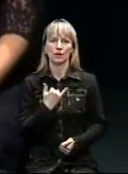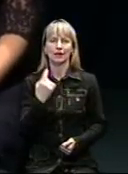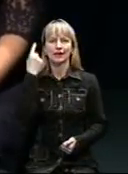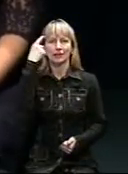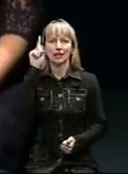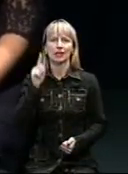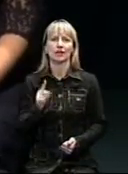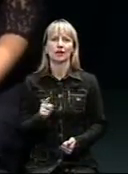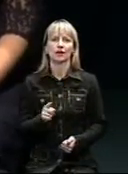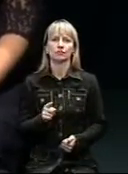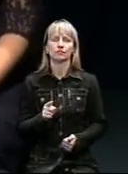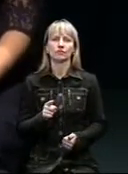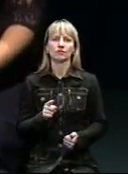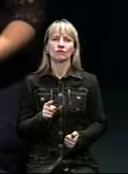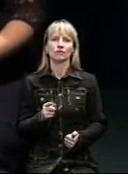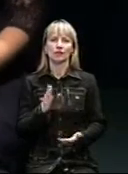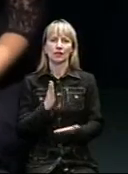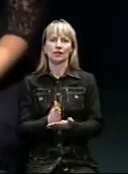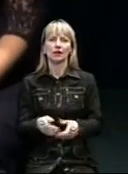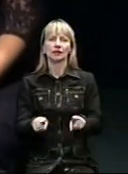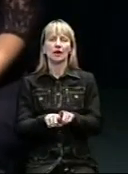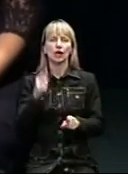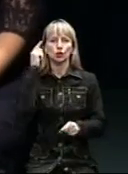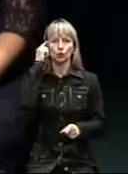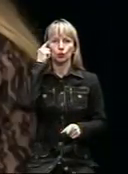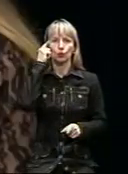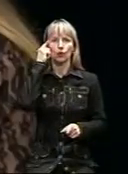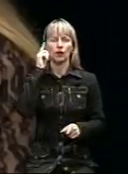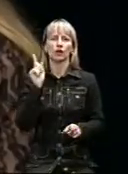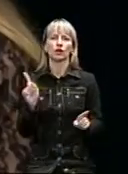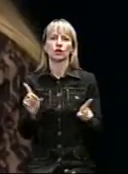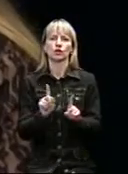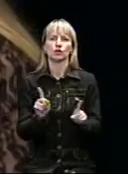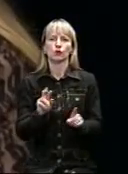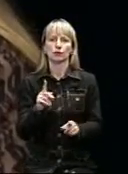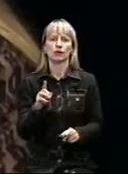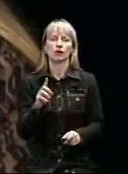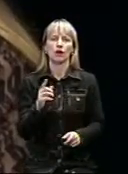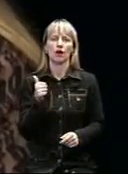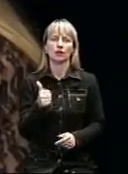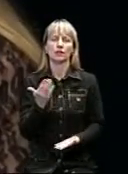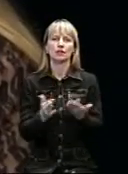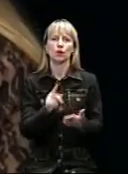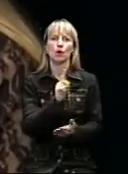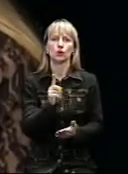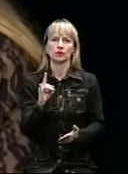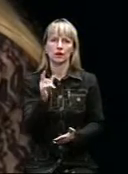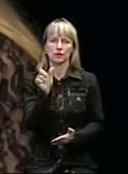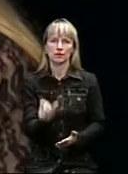ідея, чи є така думка, що було б дуже добре, якби в кожної